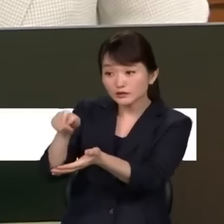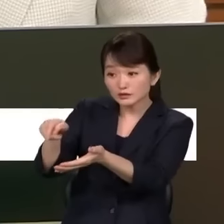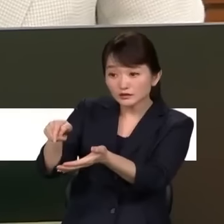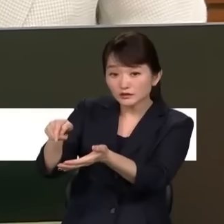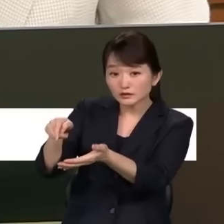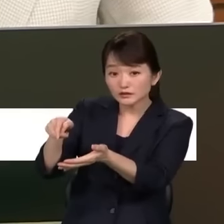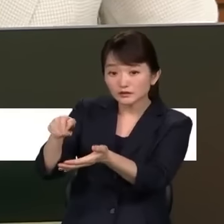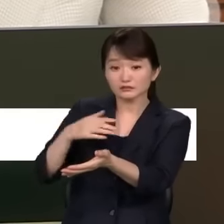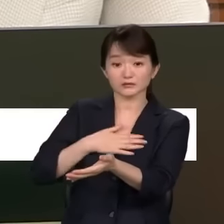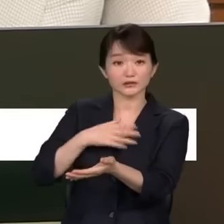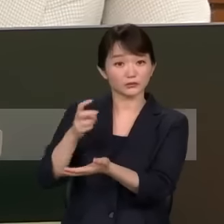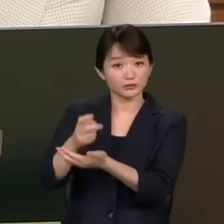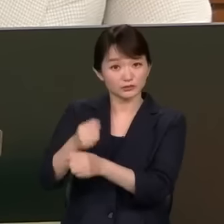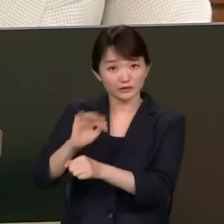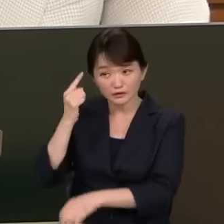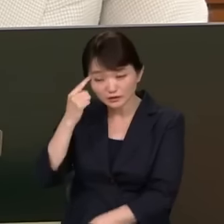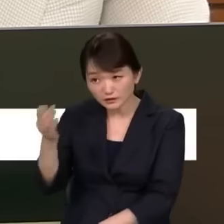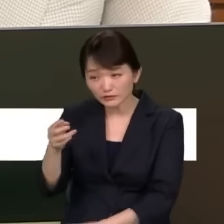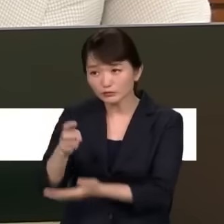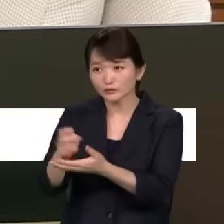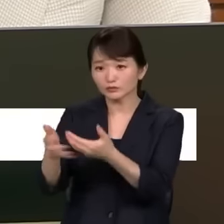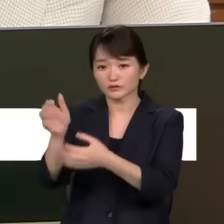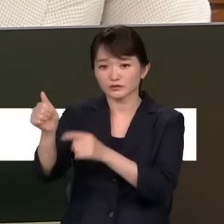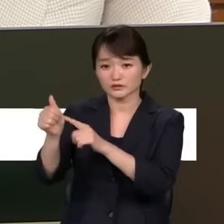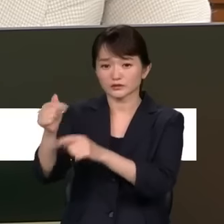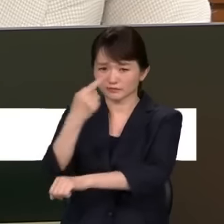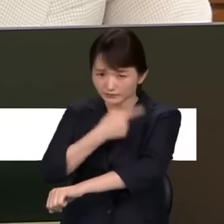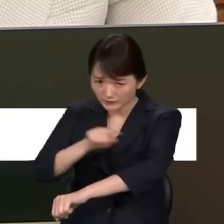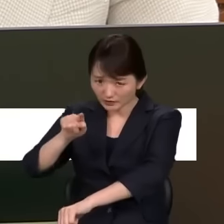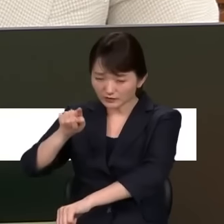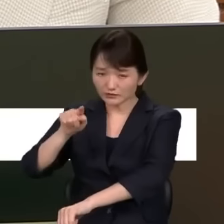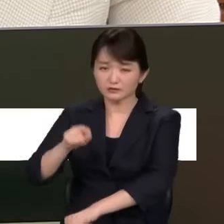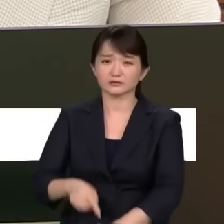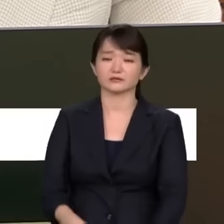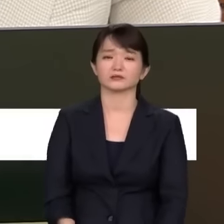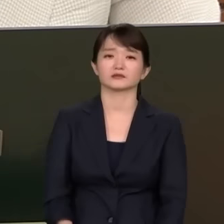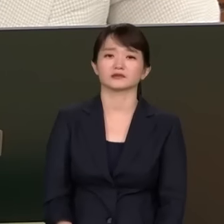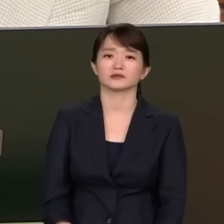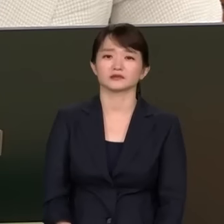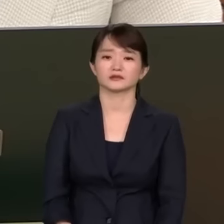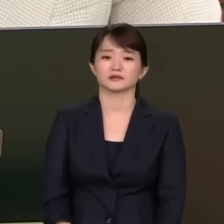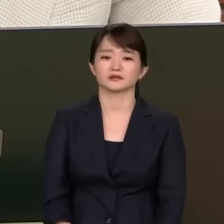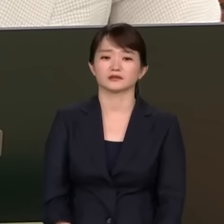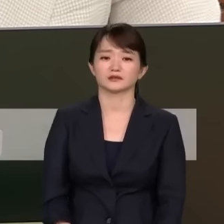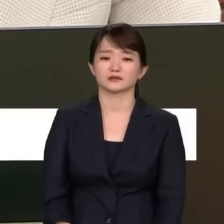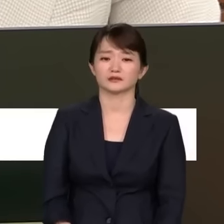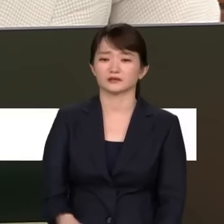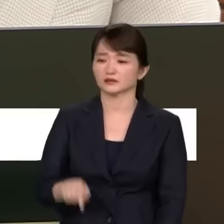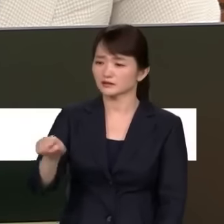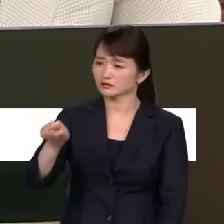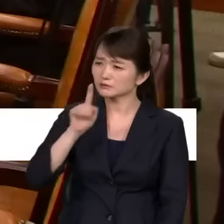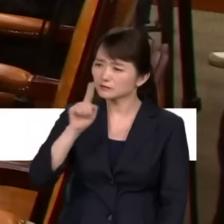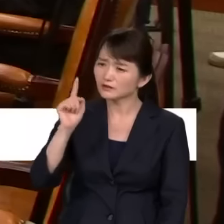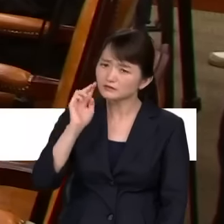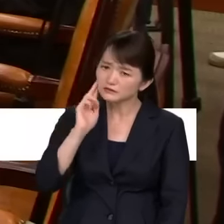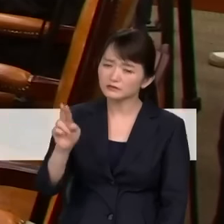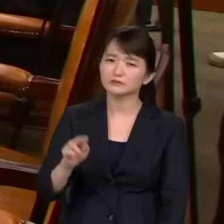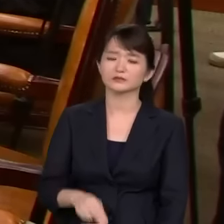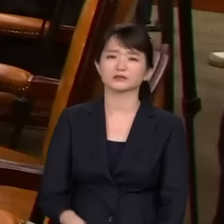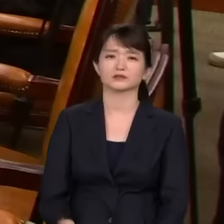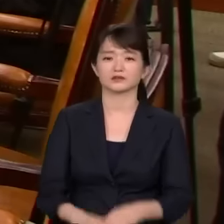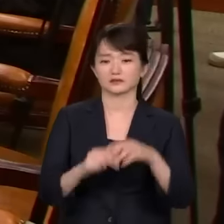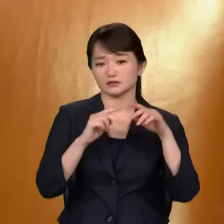법을 만들어야 됩니까? 법무부 장관으로서 정말 자격이 없다 이렇게 생각합니다. 대전지검 특별위에 가서 질문 하겠습니다.